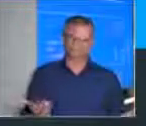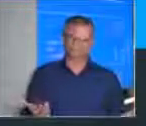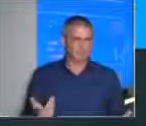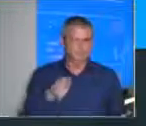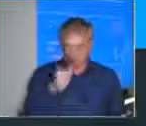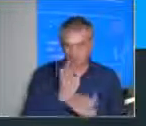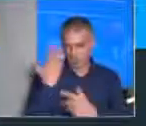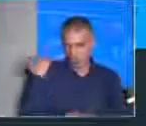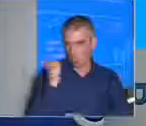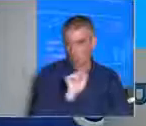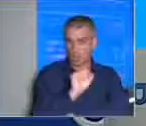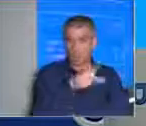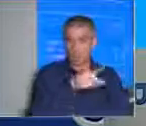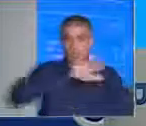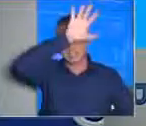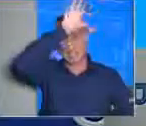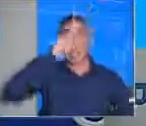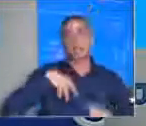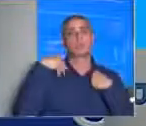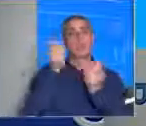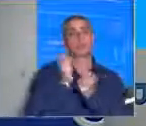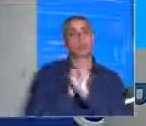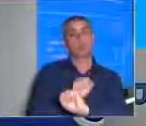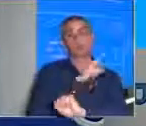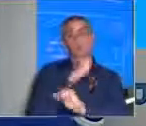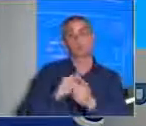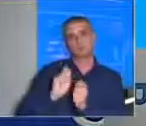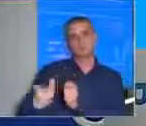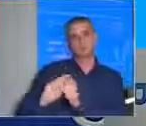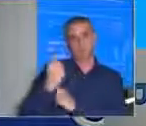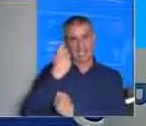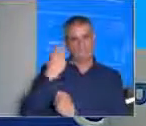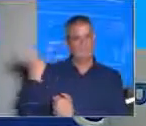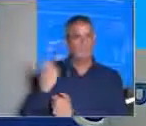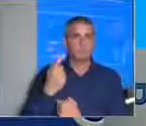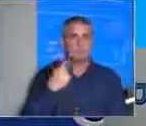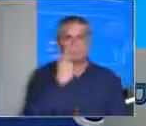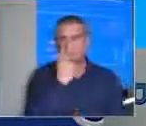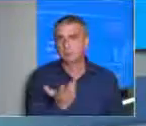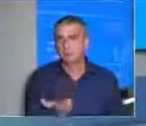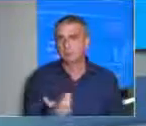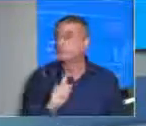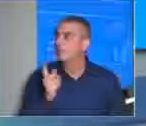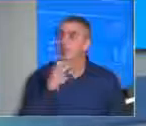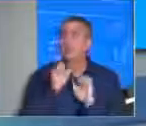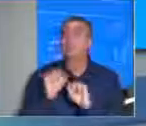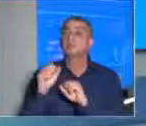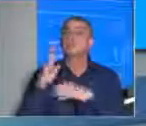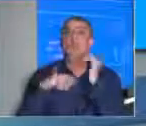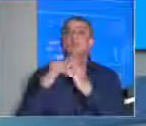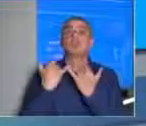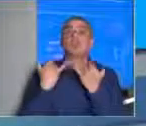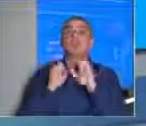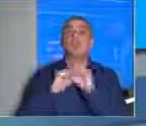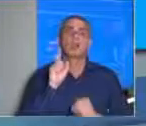את התלוננת קודם שלאיראן נתנו לגיטימציה בשילומים האלה, כמו שקראת להם, ותראי איזה לגיטימציה. לא, לגיטימציה